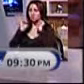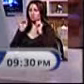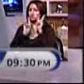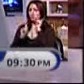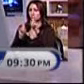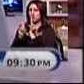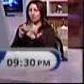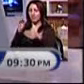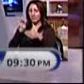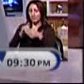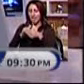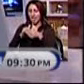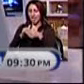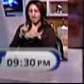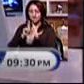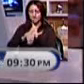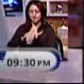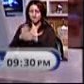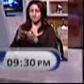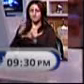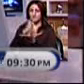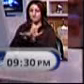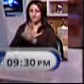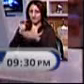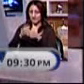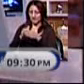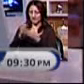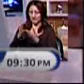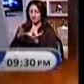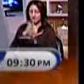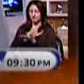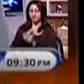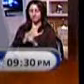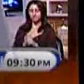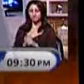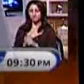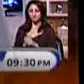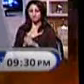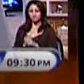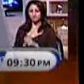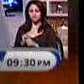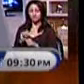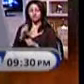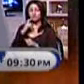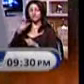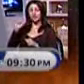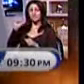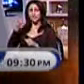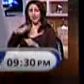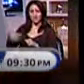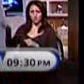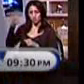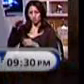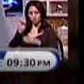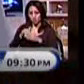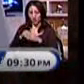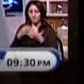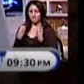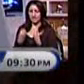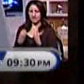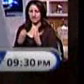والدعوة لانتخابات رئاسية مبكرة. البرلمان مش موجود وبالتالي السلطة ترتد إلى الأصل اللي